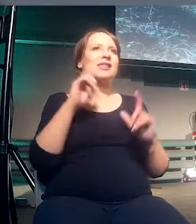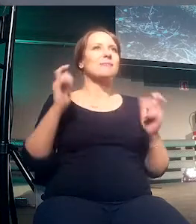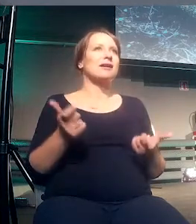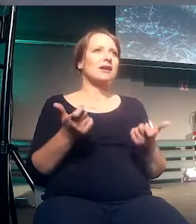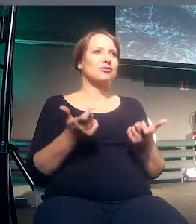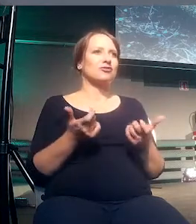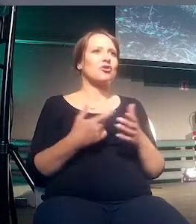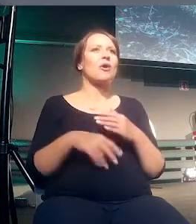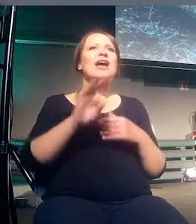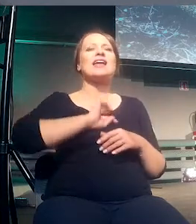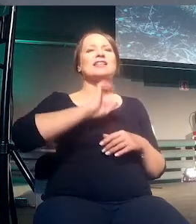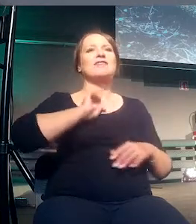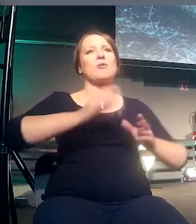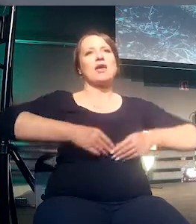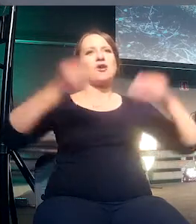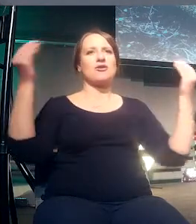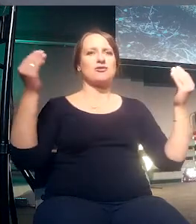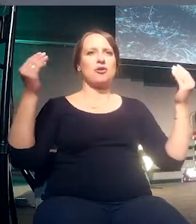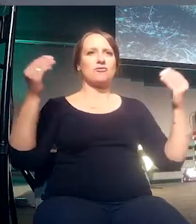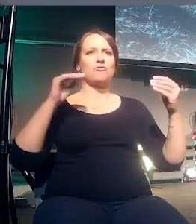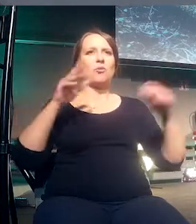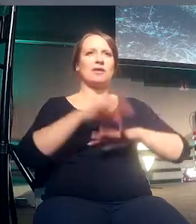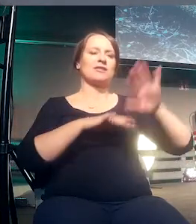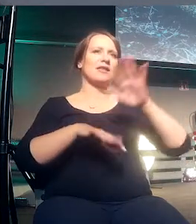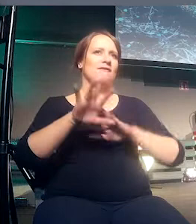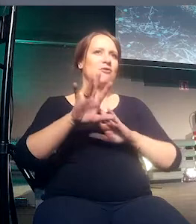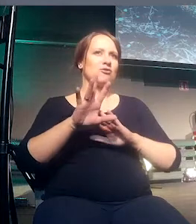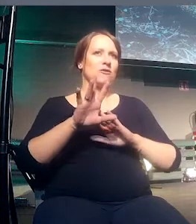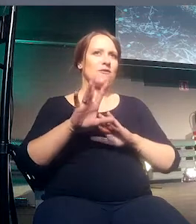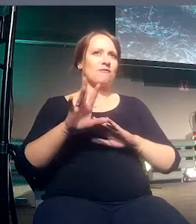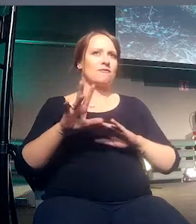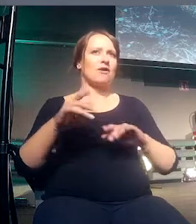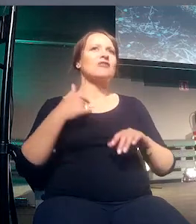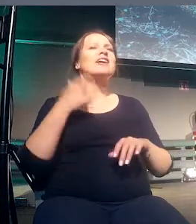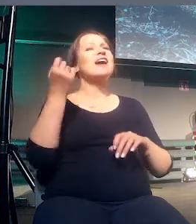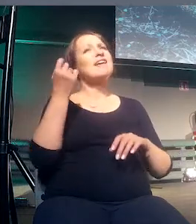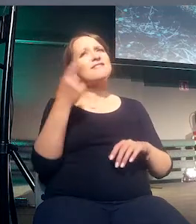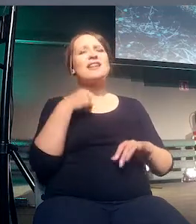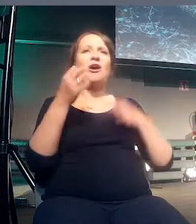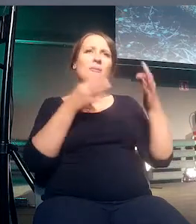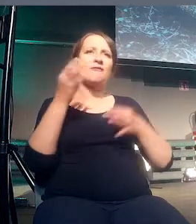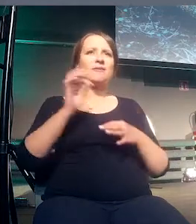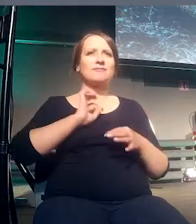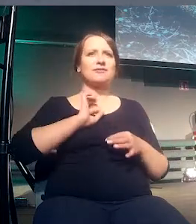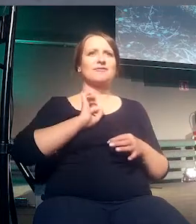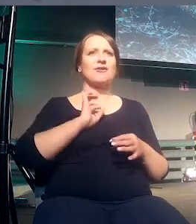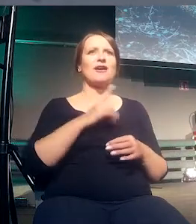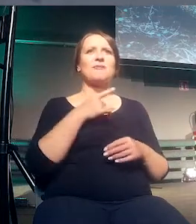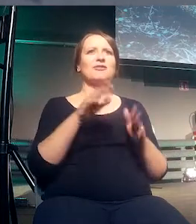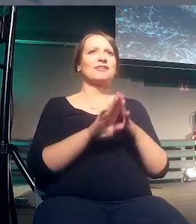standardowe historie rozwoju zawodowego, dlatego też opowiem wam przez chwilę moją, co też nie należy do